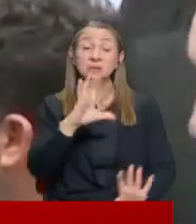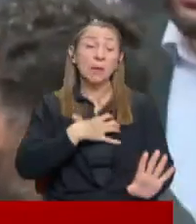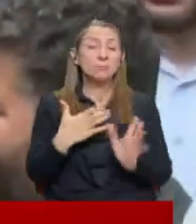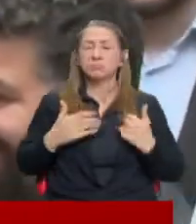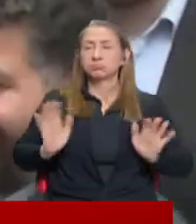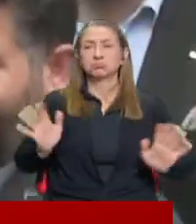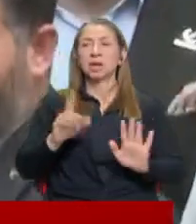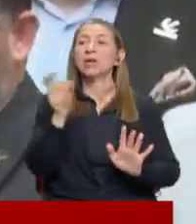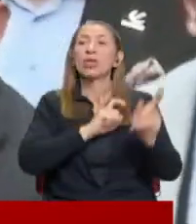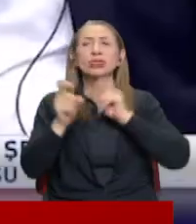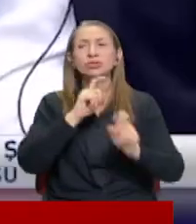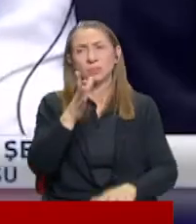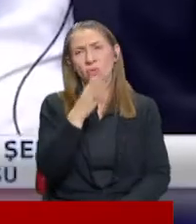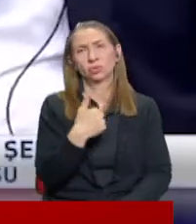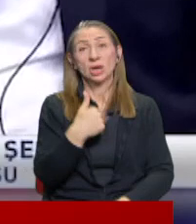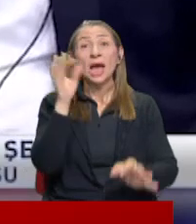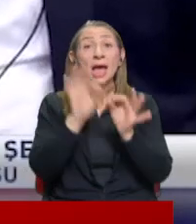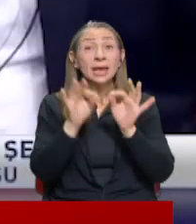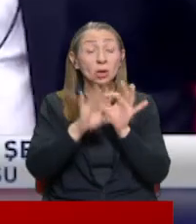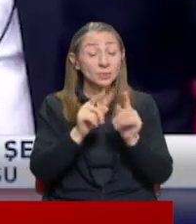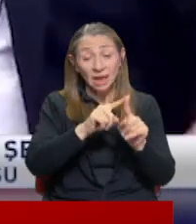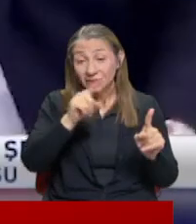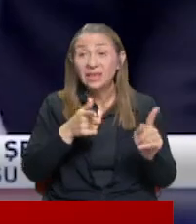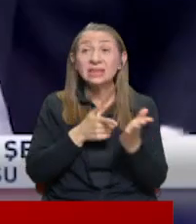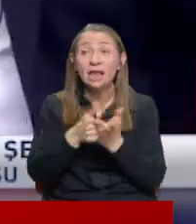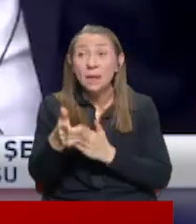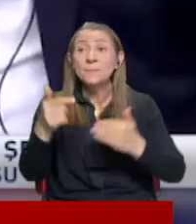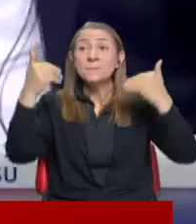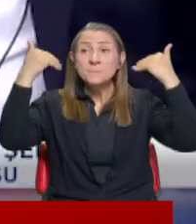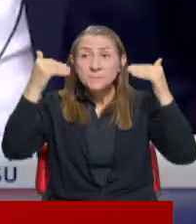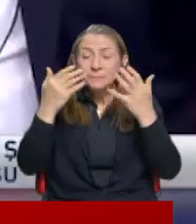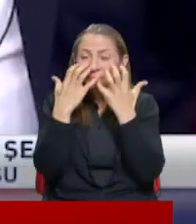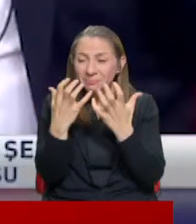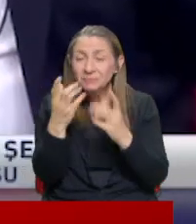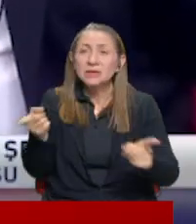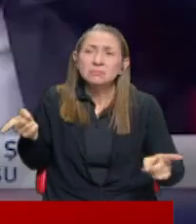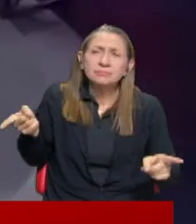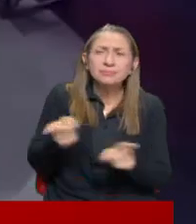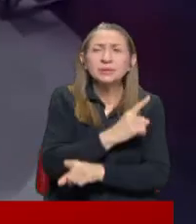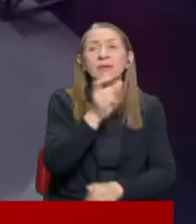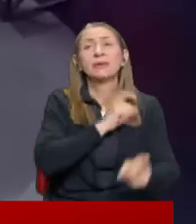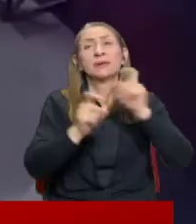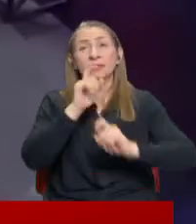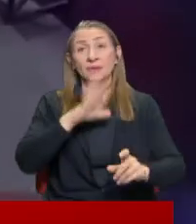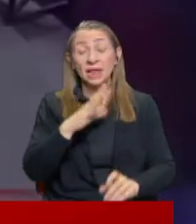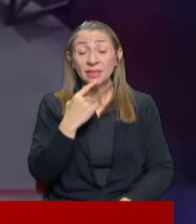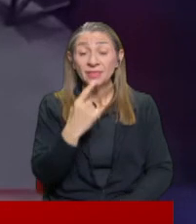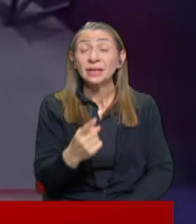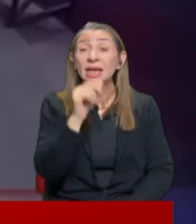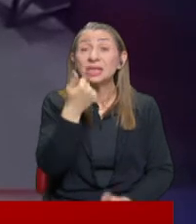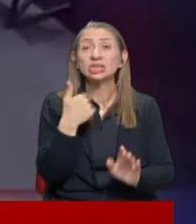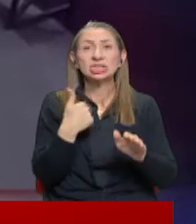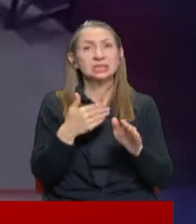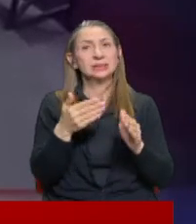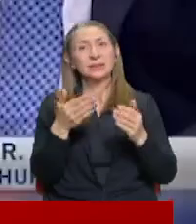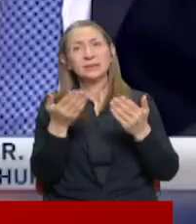sahiplenmiyoruz. Yanlışlarını biliyoruz dedi. Ekonomide tutun, tarımda, hayvancılıkta birçok yanlış var. Dediklerimizden hiç geriye